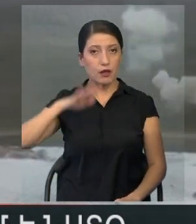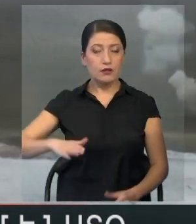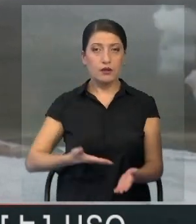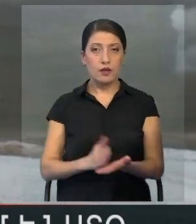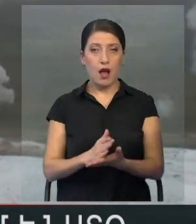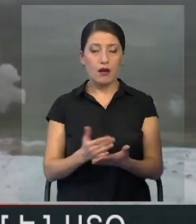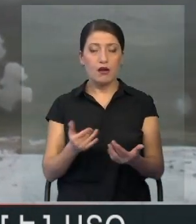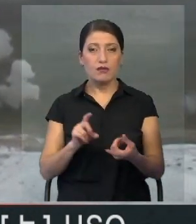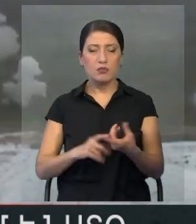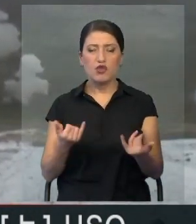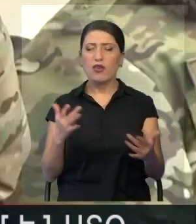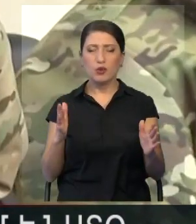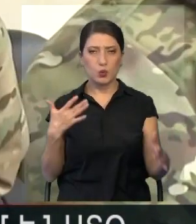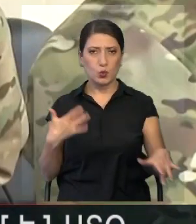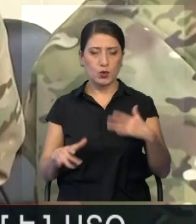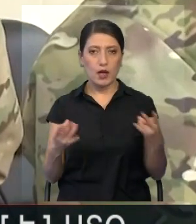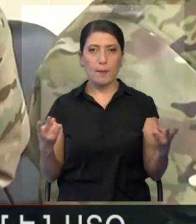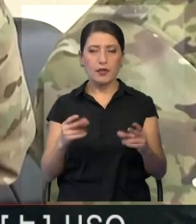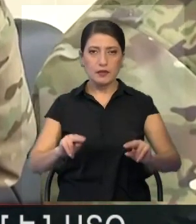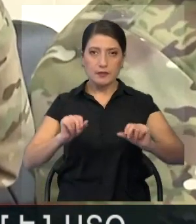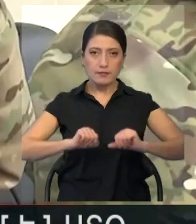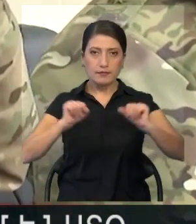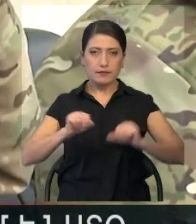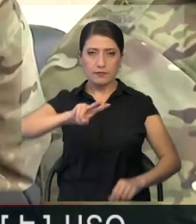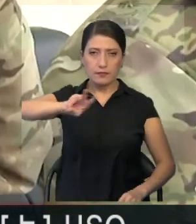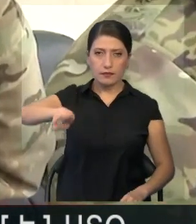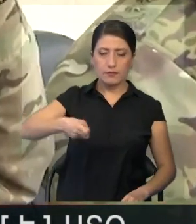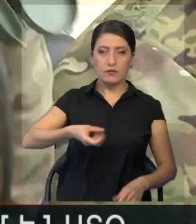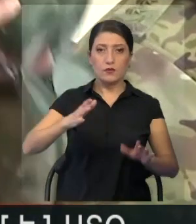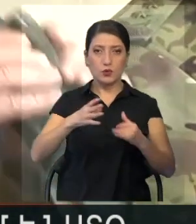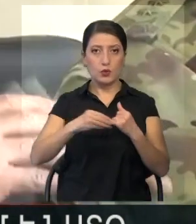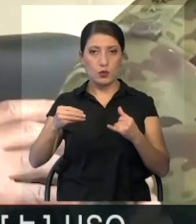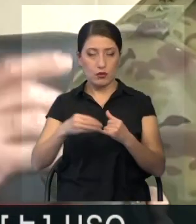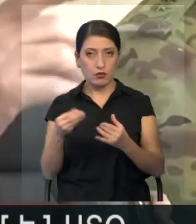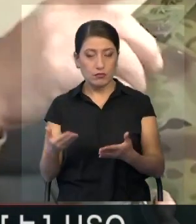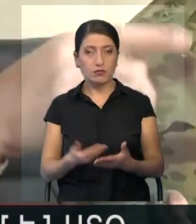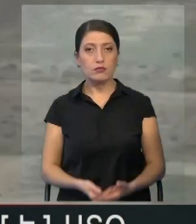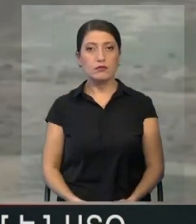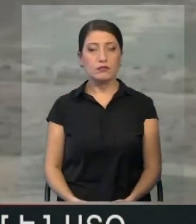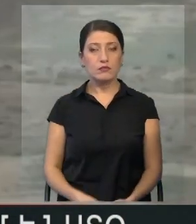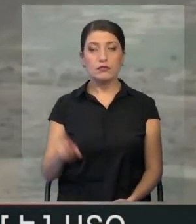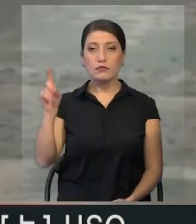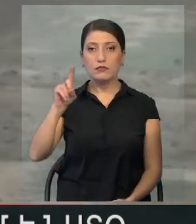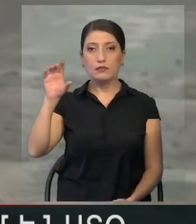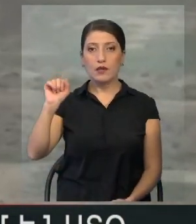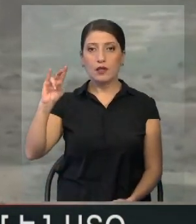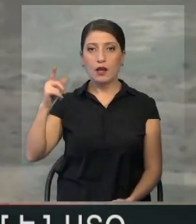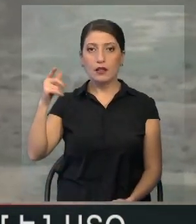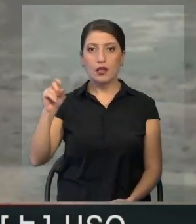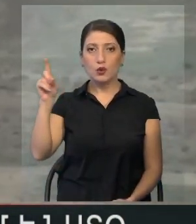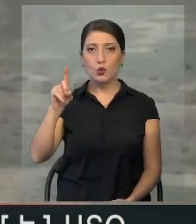քաղաքական առումով հիմա շատ թույլ է և պետք է ամեն գնով պոկել առավելագույնը, այն է այսպես կոչված Զանգեզուրի